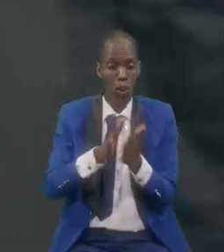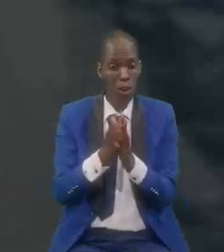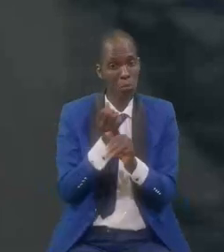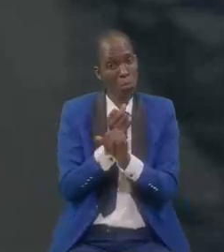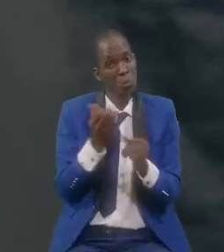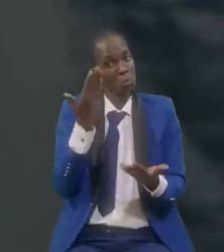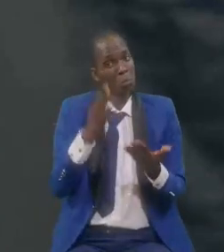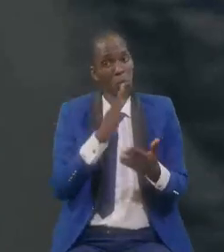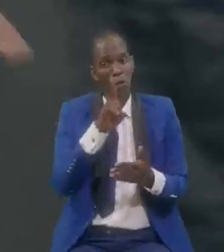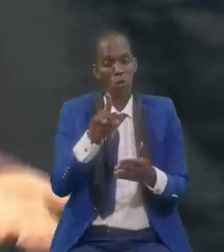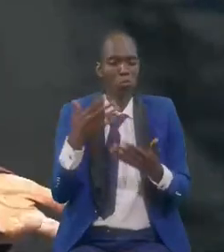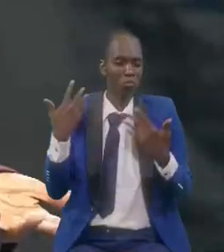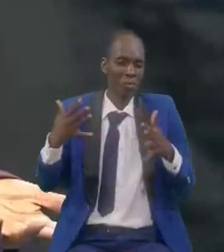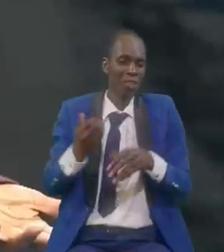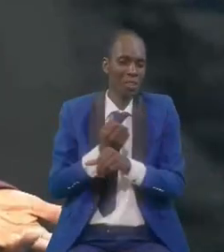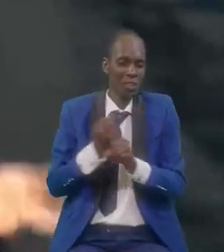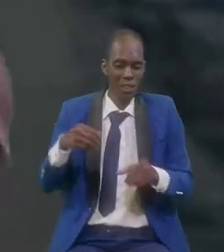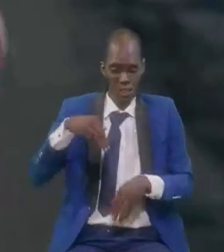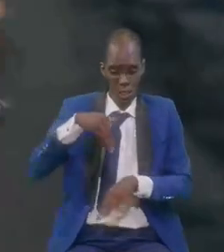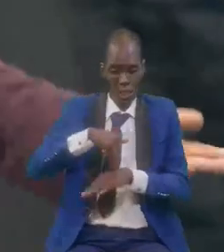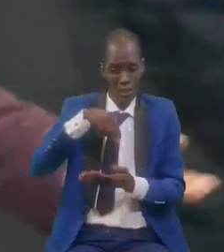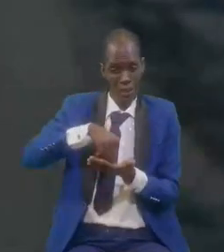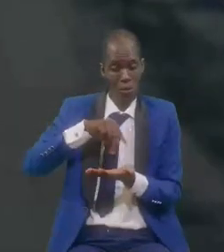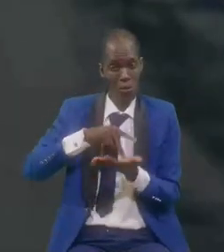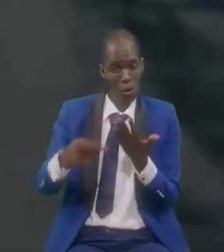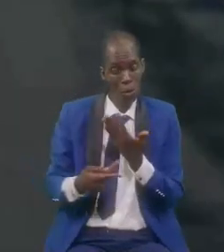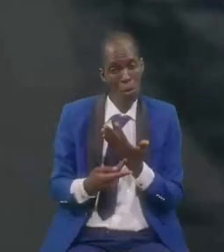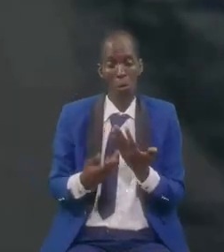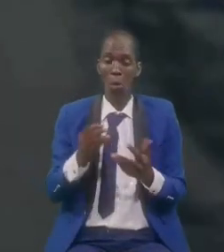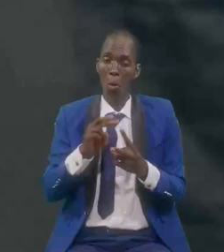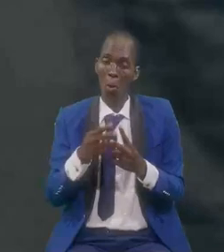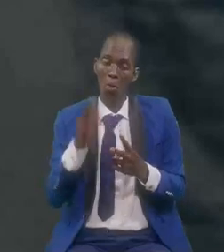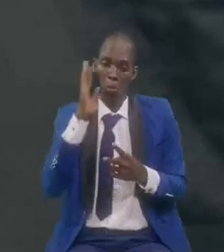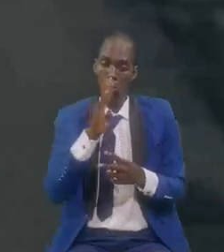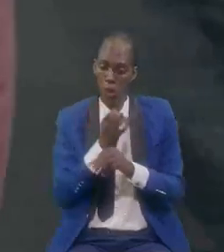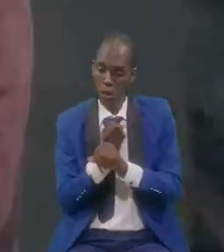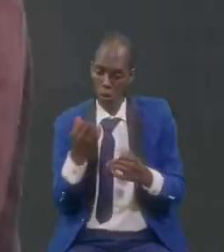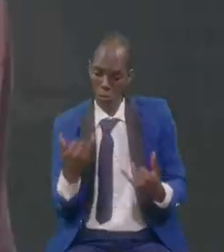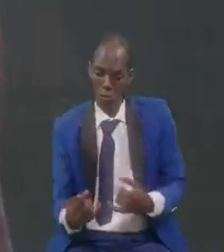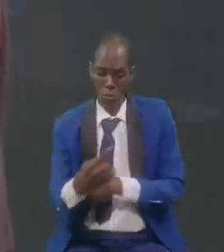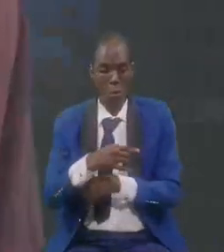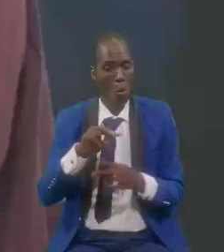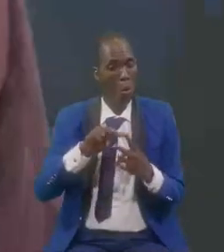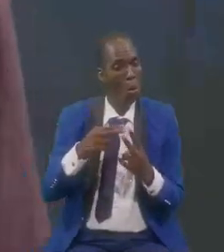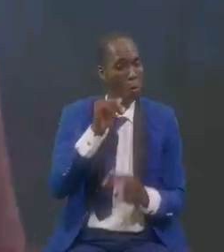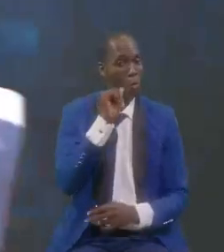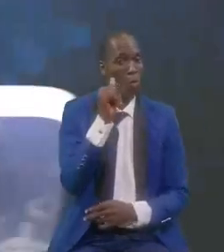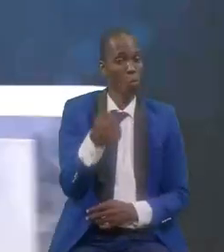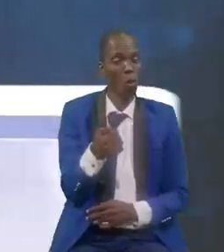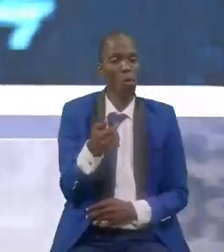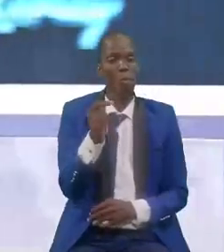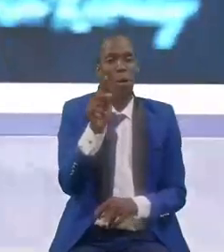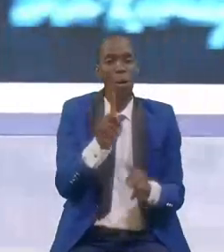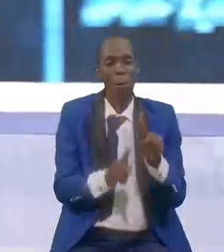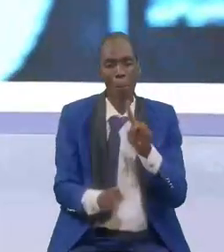au cours de ce programme, tu seras sauvé ou bien quelqu'un d'autre sera sauvé demain.